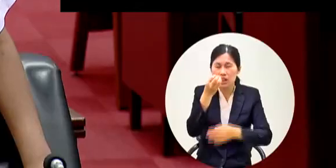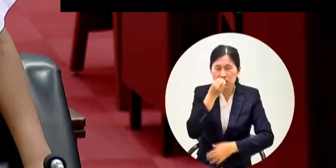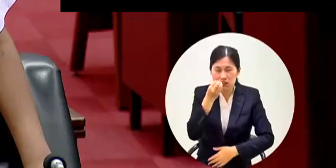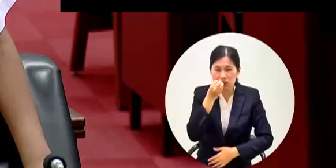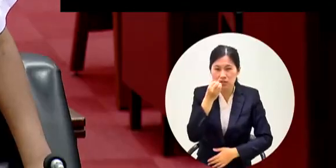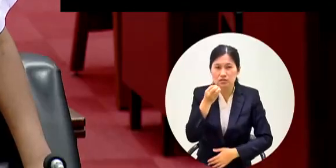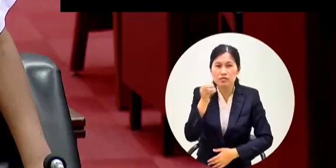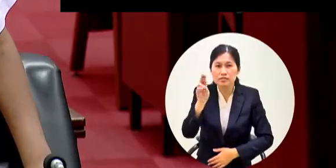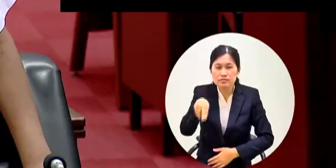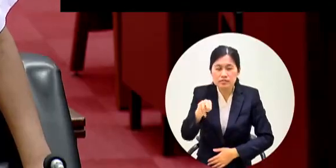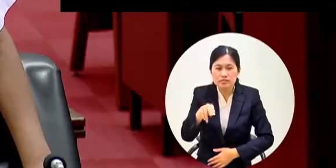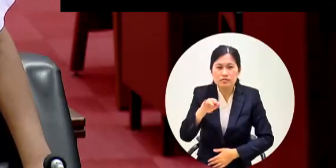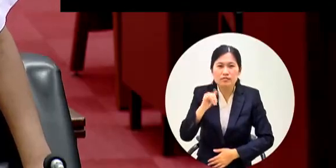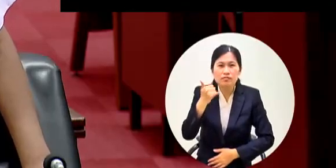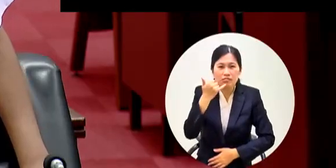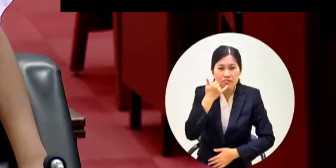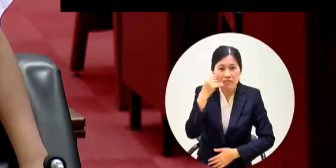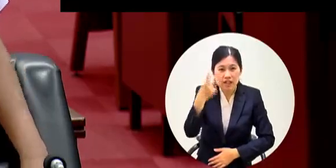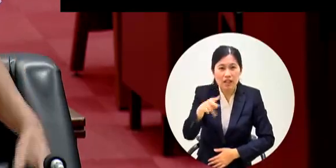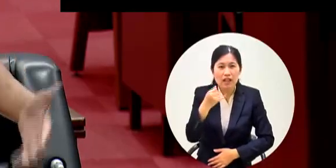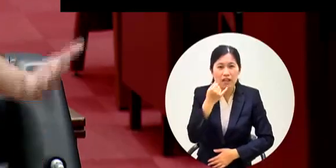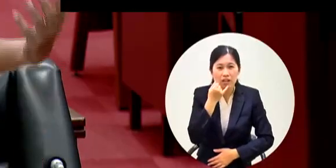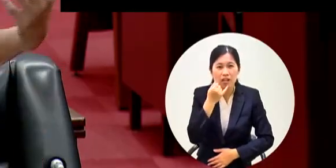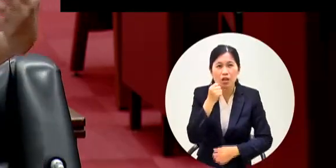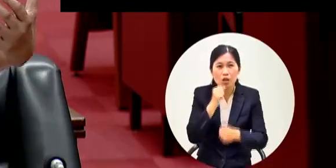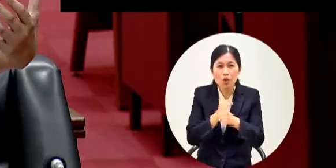单送到府上，